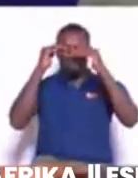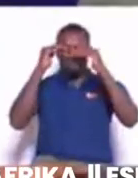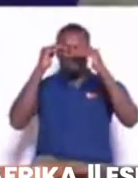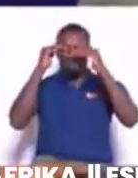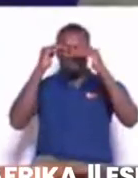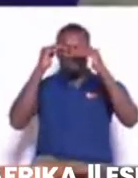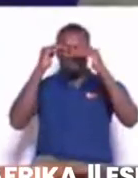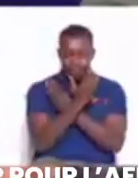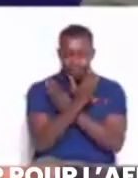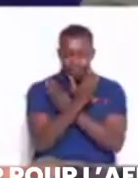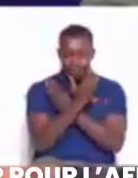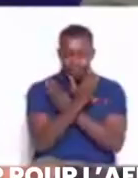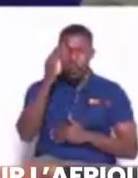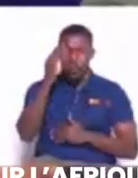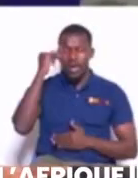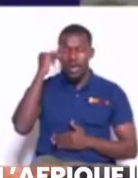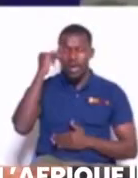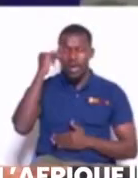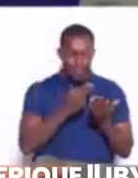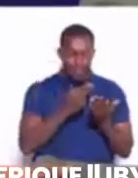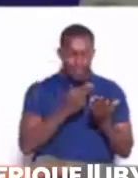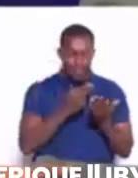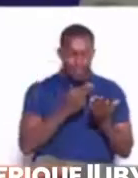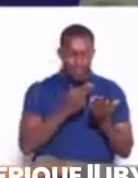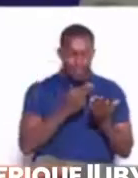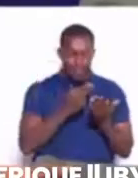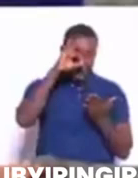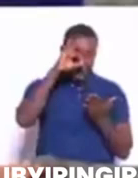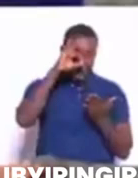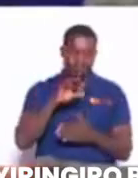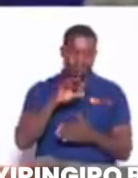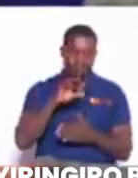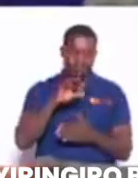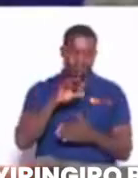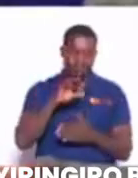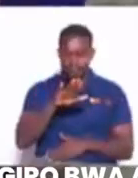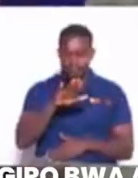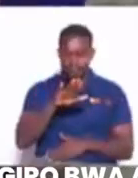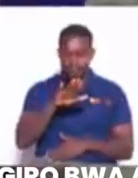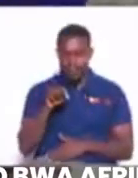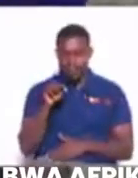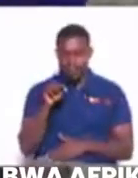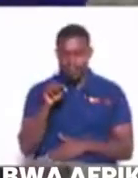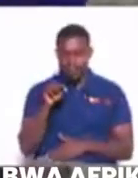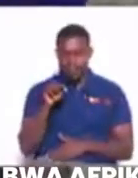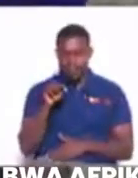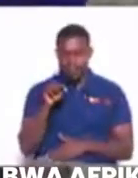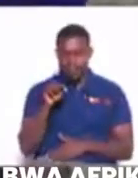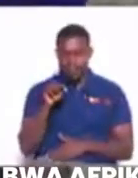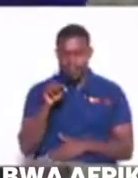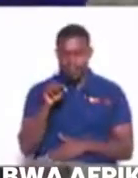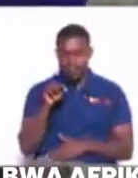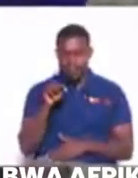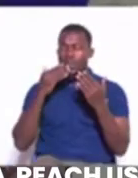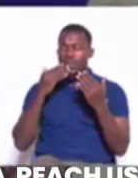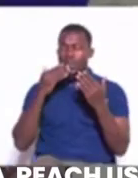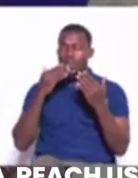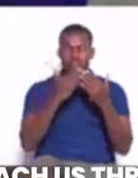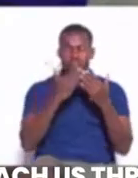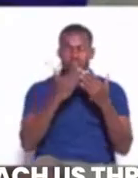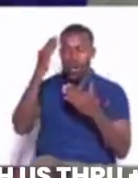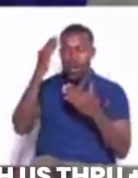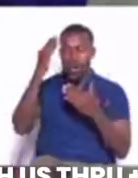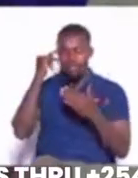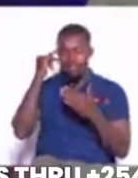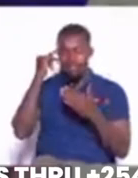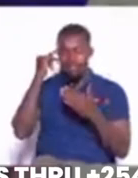Spirit in this meeting, kwa sababu ya mjongeo wa Roho Mtakatifu katika mkutano huu. We thank you, tunakushukuru, that we can stand before God,